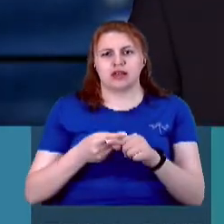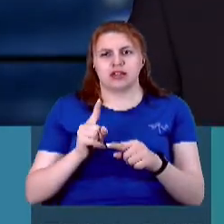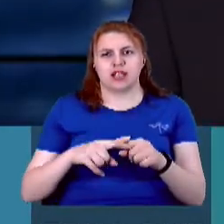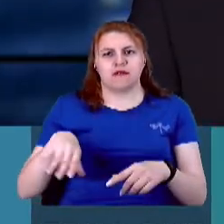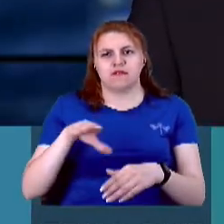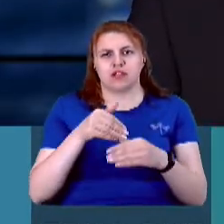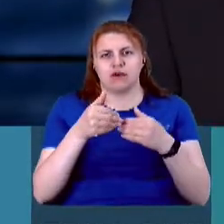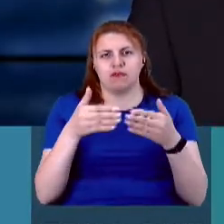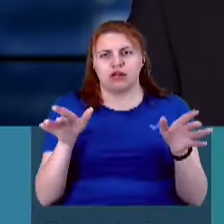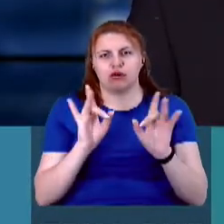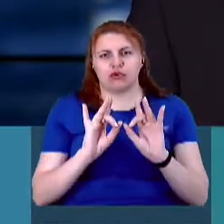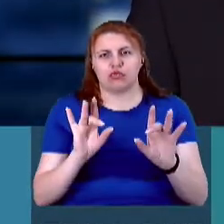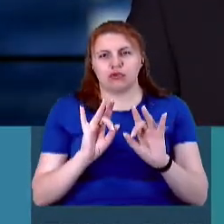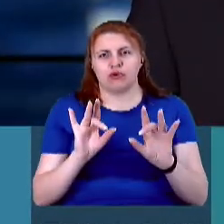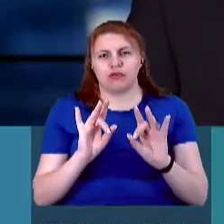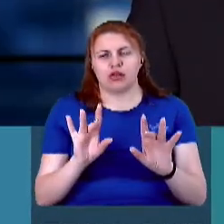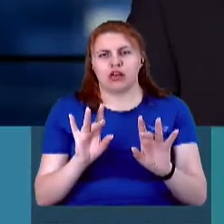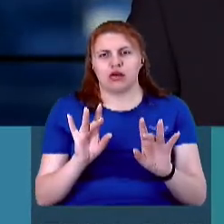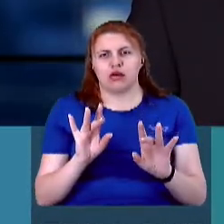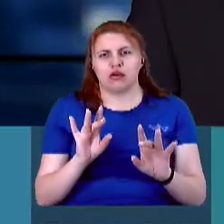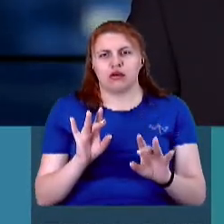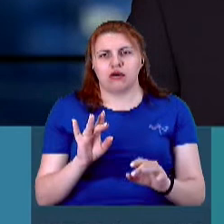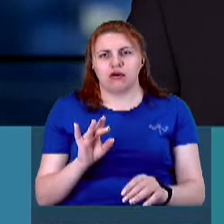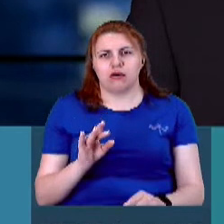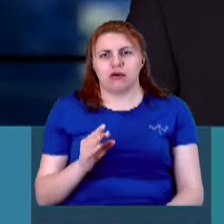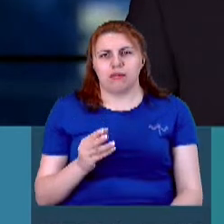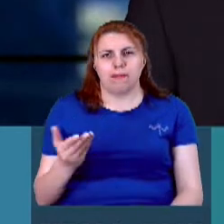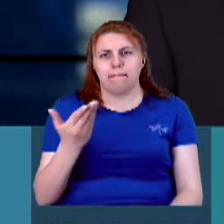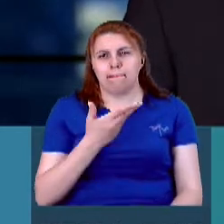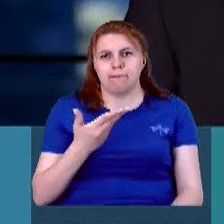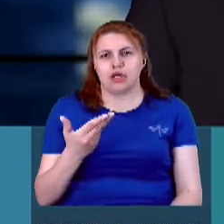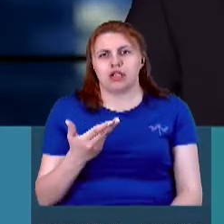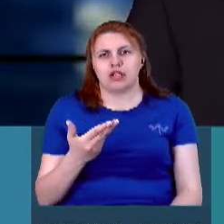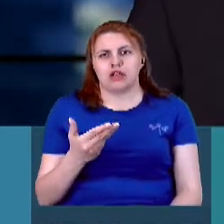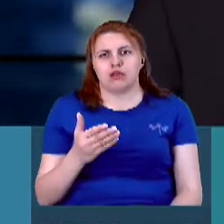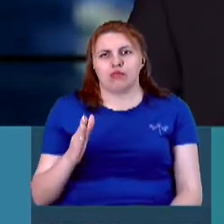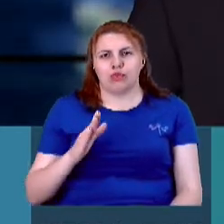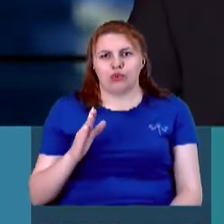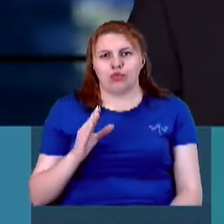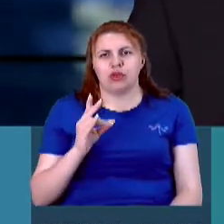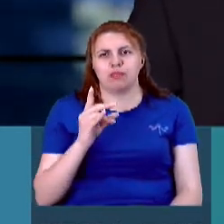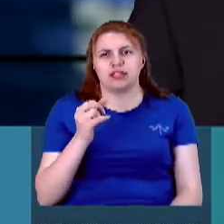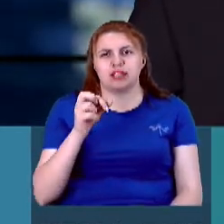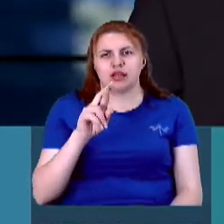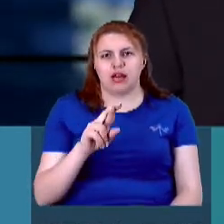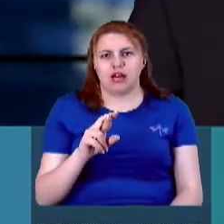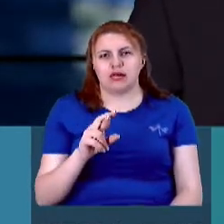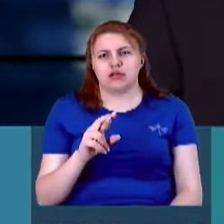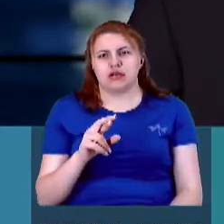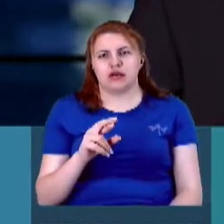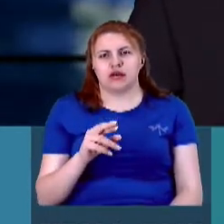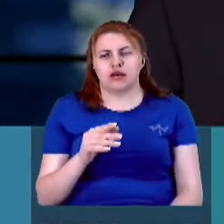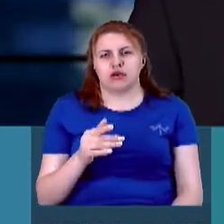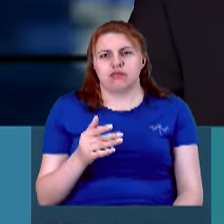відкрито розповідає. Ми з товариством з нею були на презентаціях нашого альманаху,